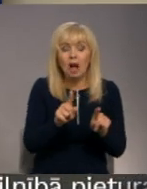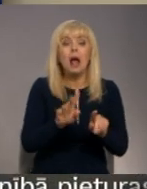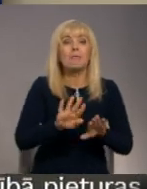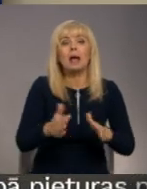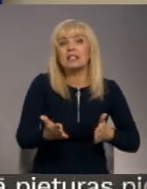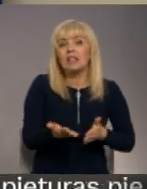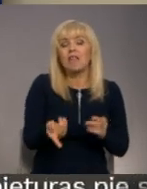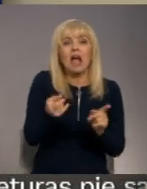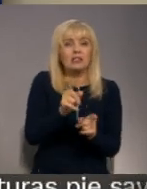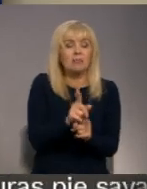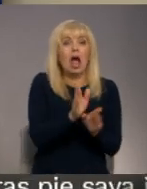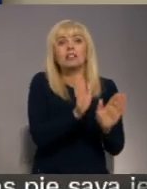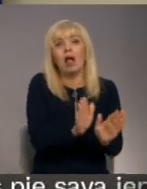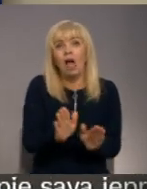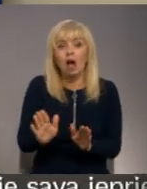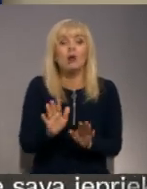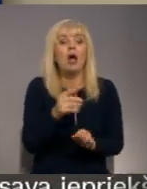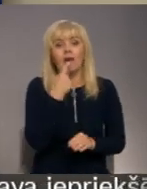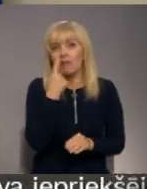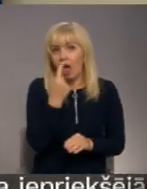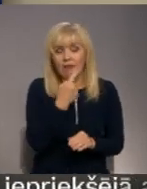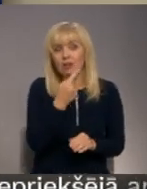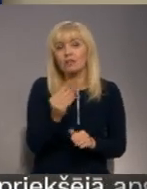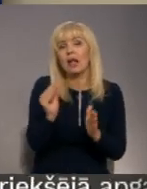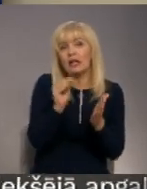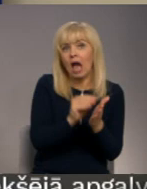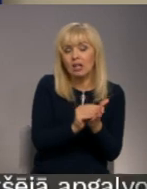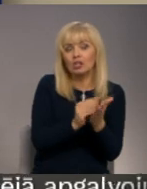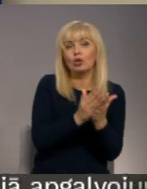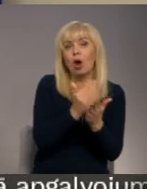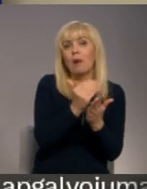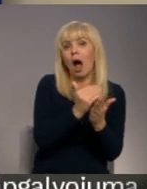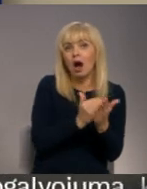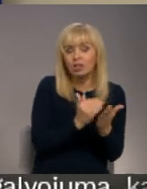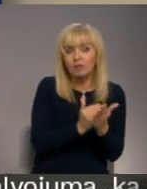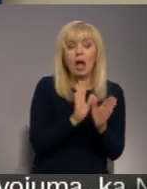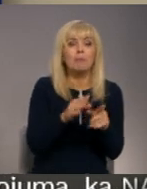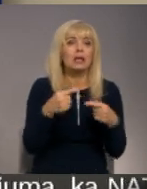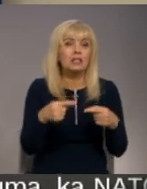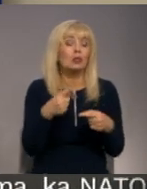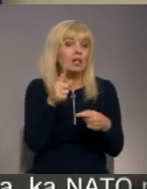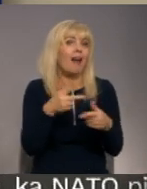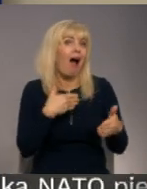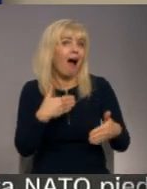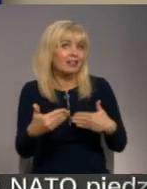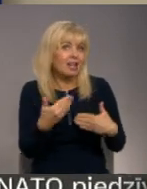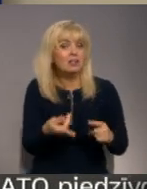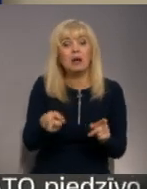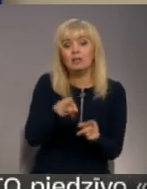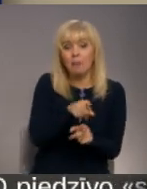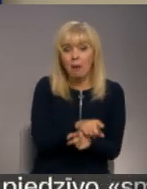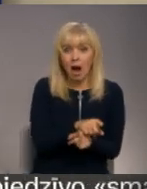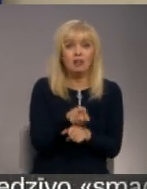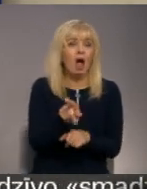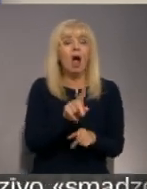lēni. Tas, protams, ko nevar ierakstīt nevienā normatīvai aktā, nekā citādi, par attieksmes maiņu. Un attieksmes maiņa katrā